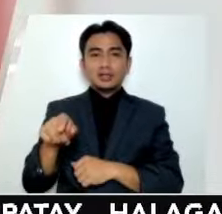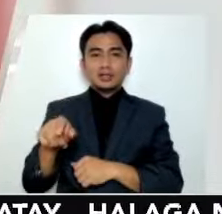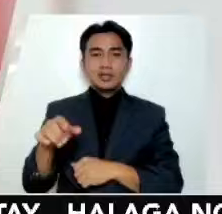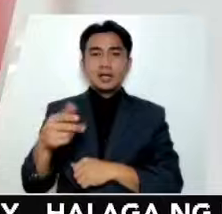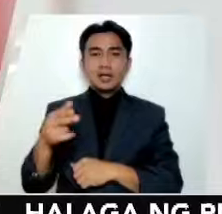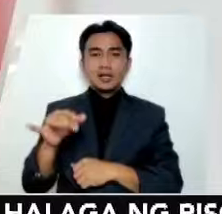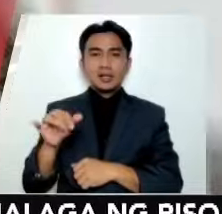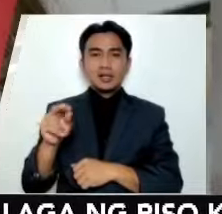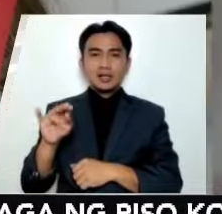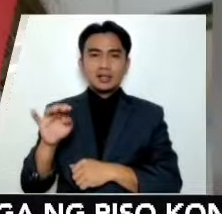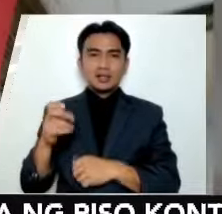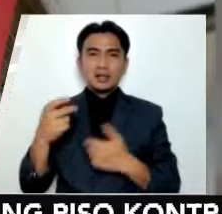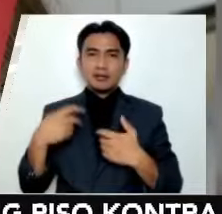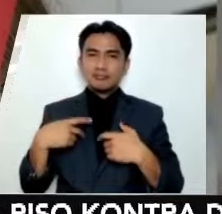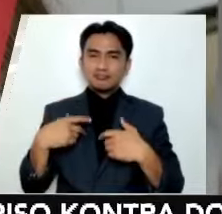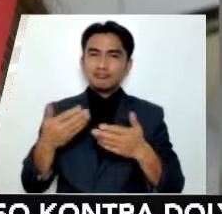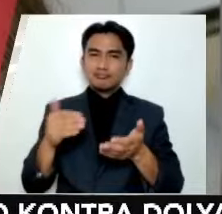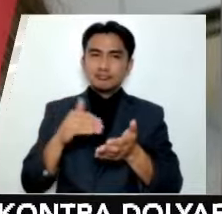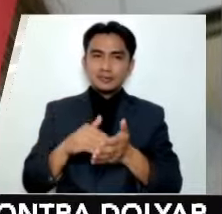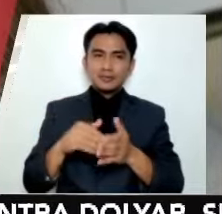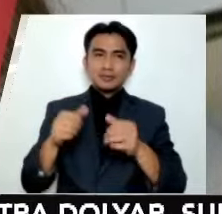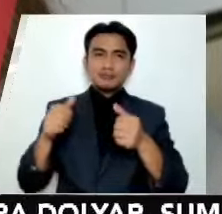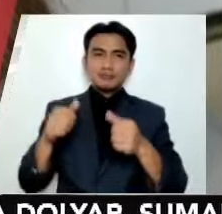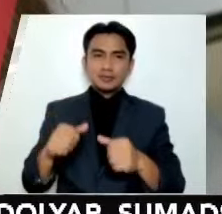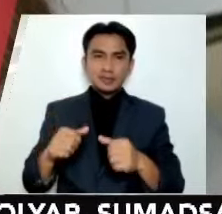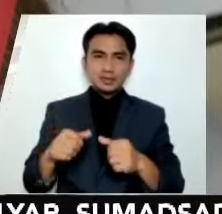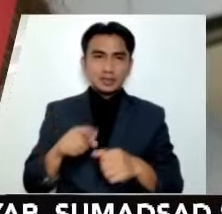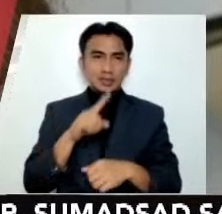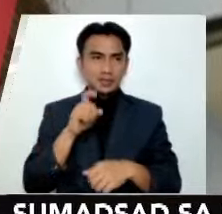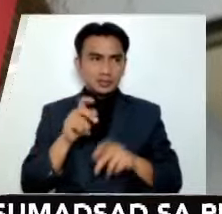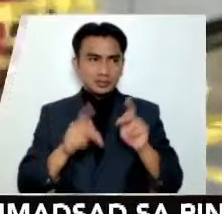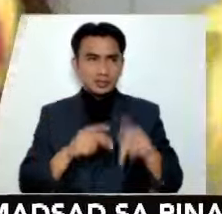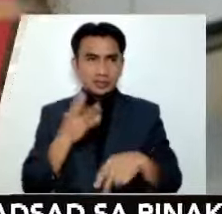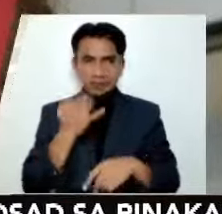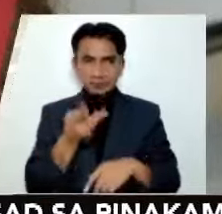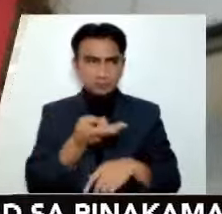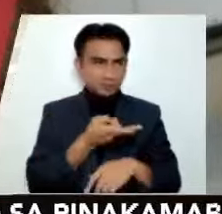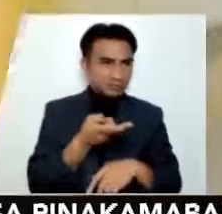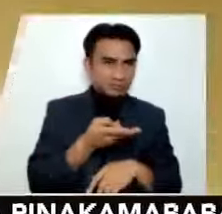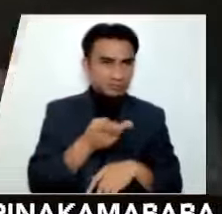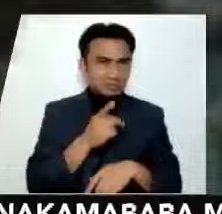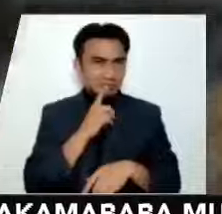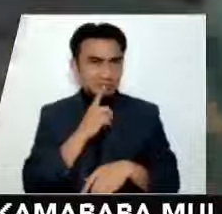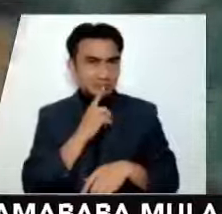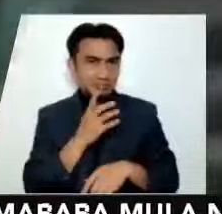kanyang stories. Tanong ng netizens, what's the real score?